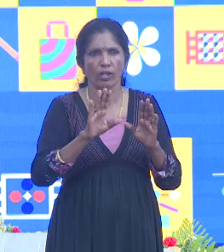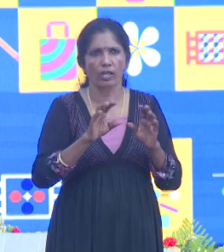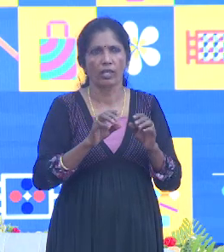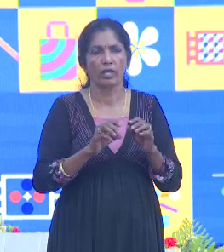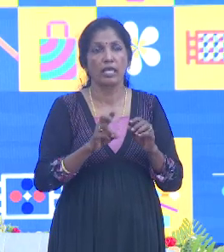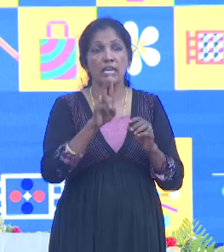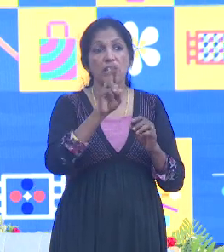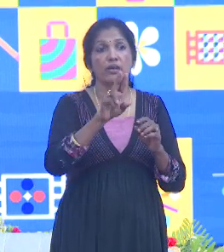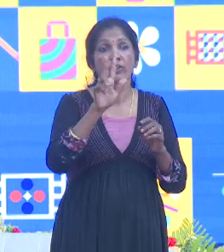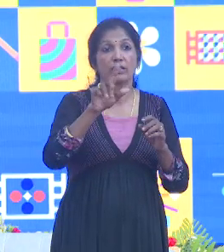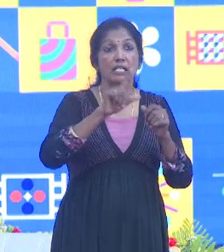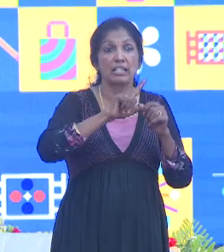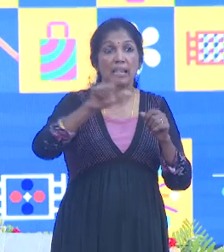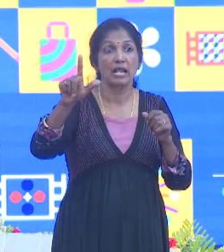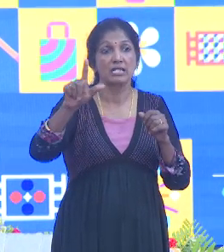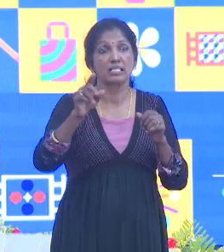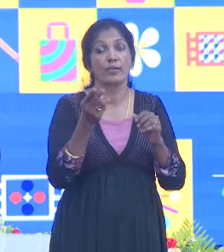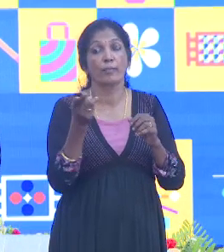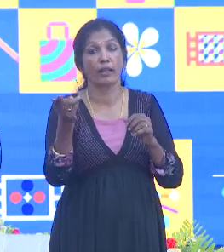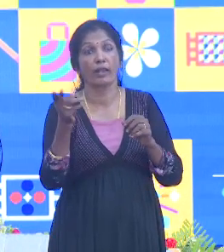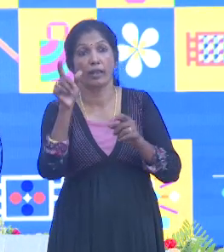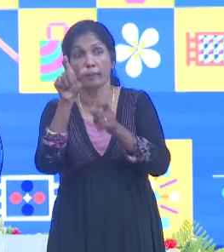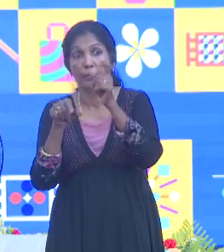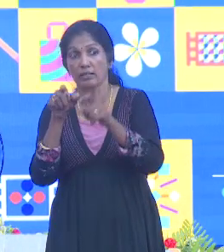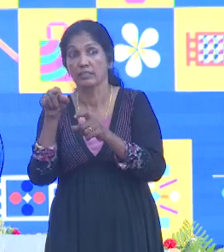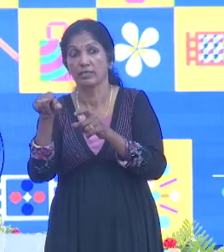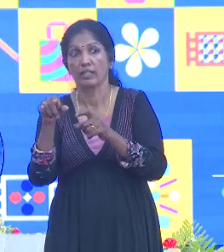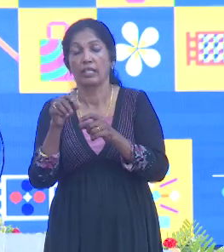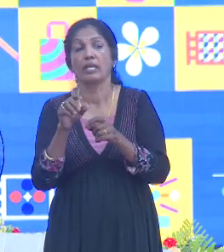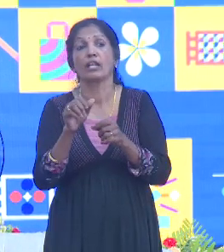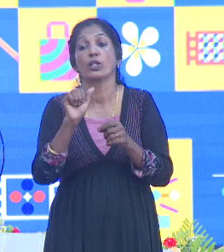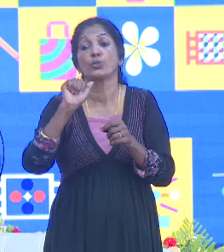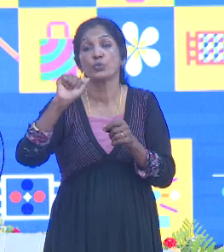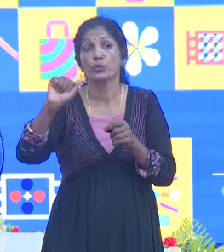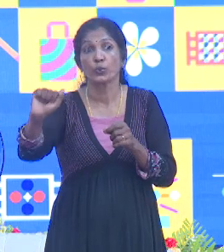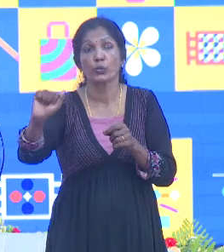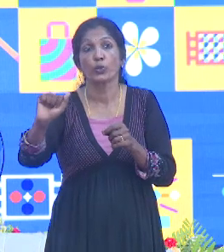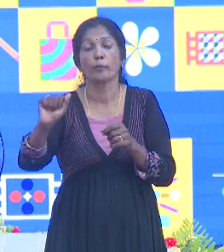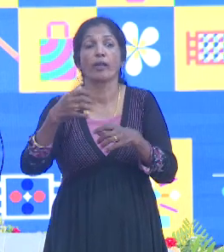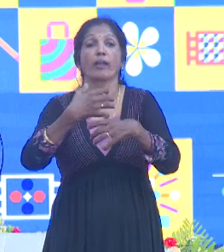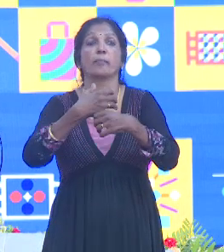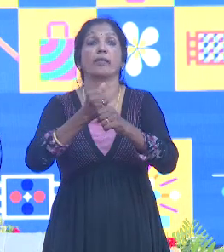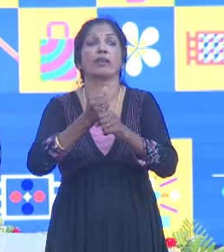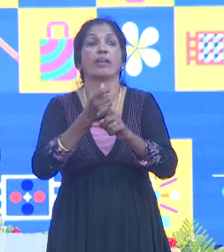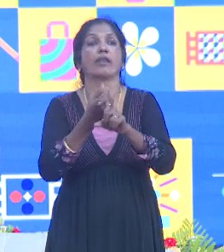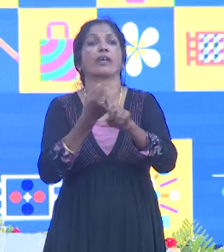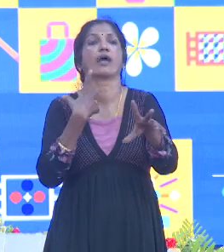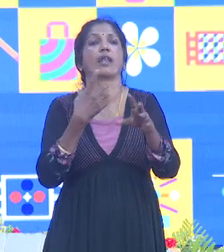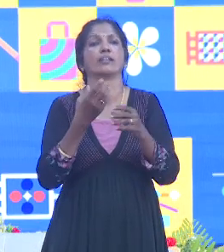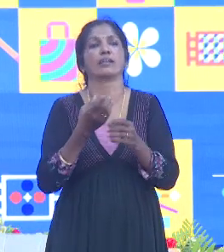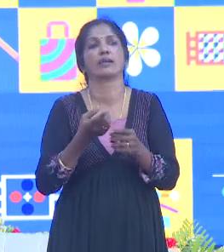ഒറ്റയടിക്ക് 28,00,000 കുടികിടപ്പുകാർക്ക് അവരെ ഈ മണ്ണിൻ്റെ ഉടമകളാക്കി മാറ്റാൻ ഈ കേരളത്തിന് കഴിഞ്ഞു.